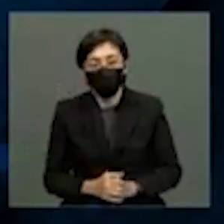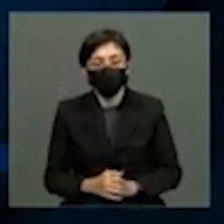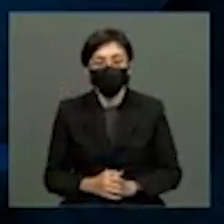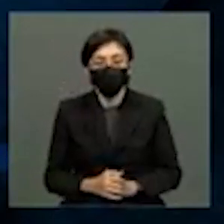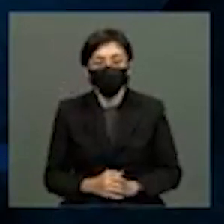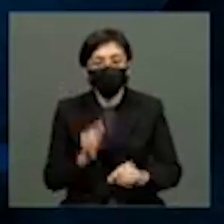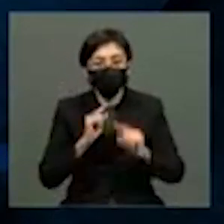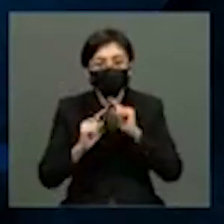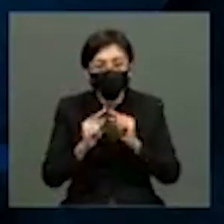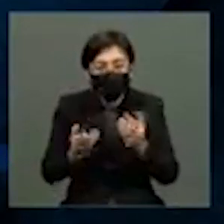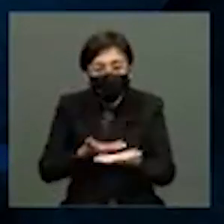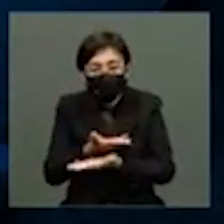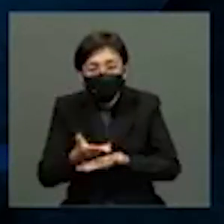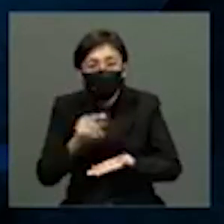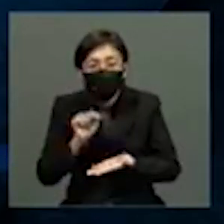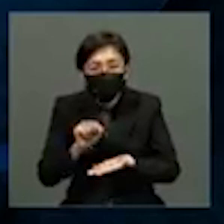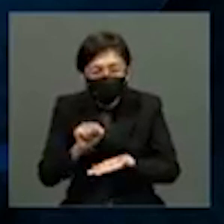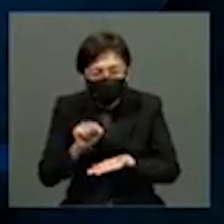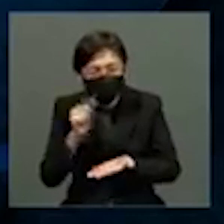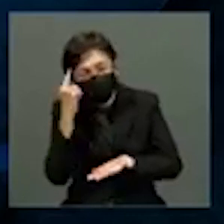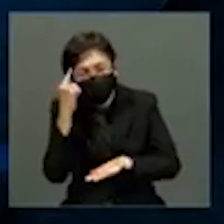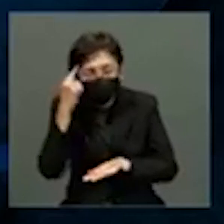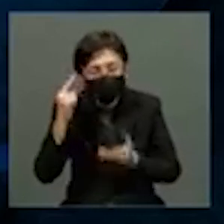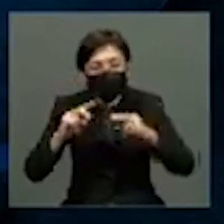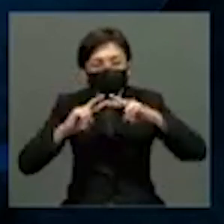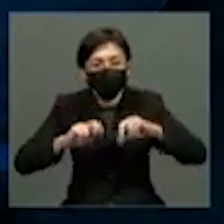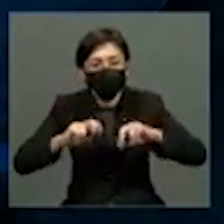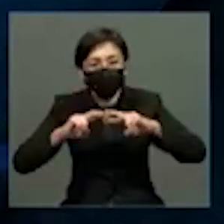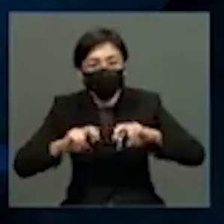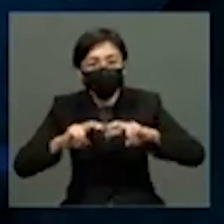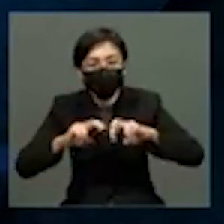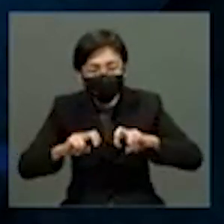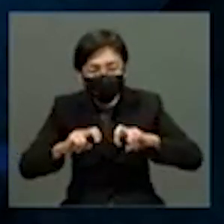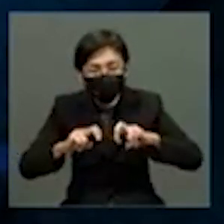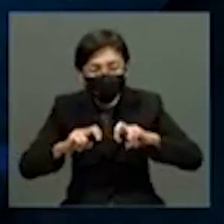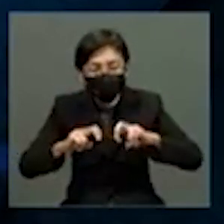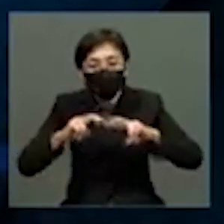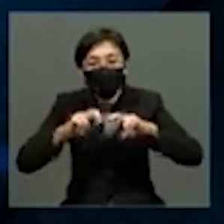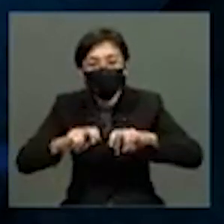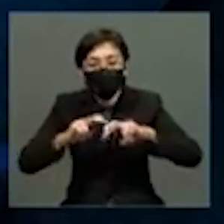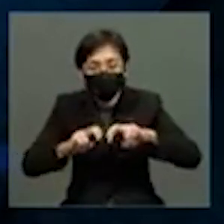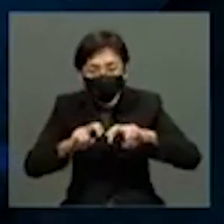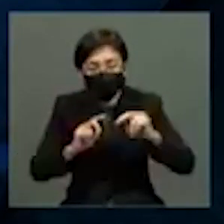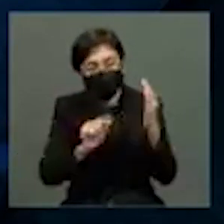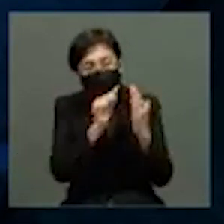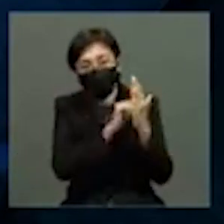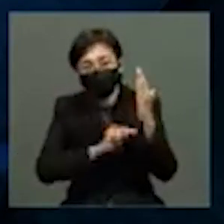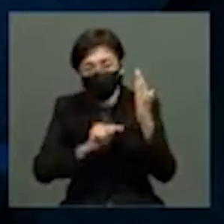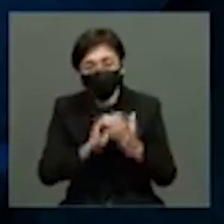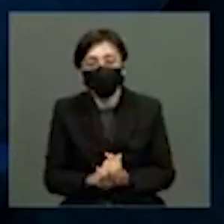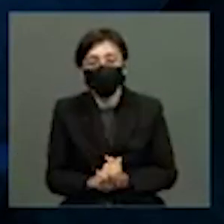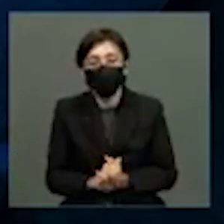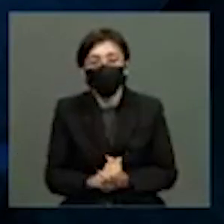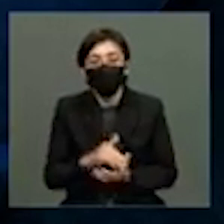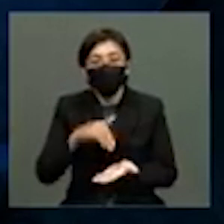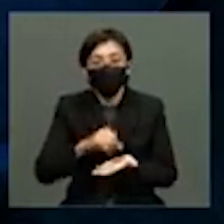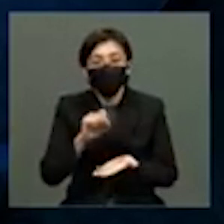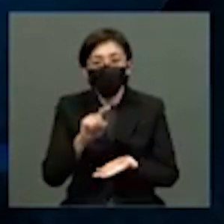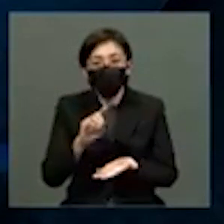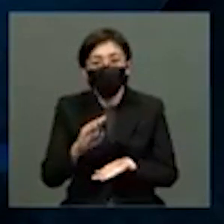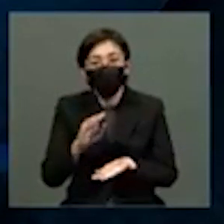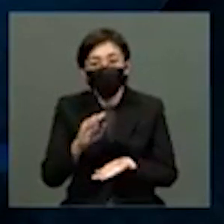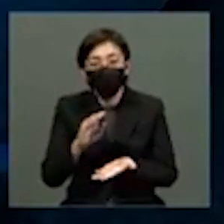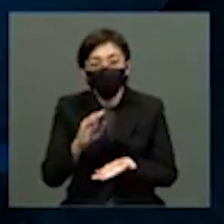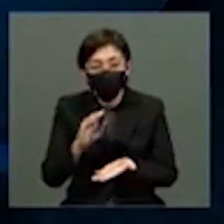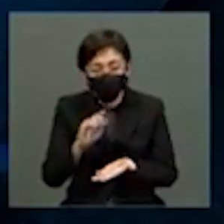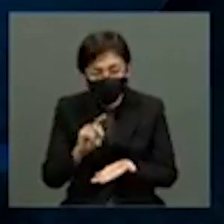กันตรงนี้ว่าจะต้องมาวิเคราะห์ในแต่ละพื้นที่ตามนโยบายของท่านผอ.สปก.สบค.พ